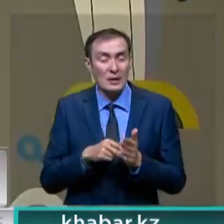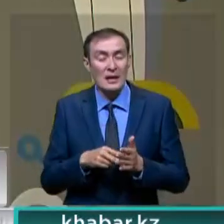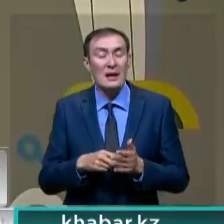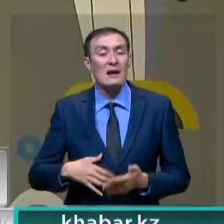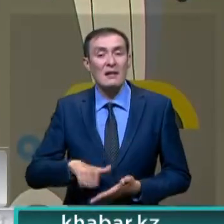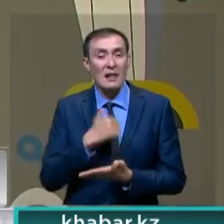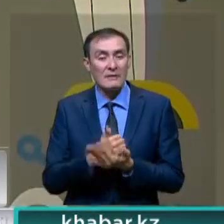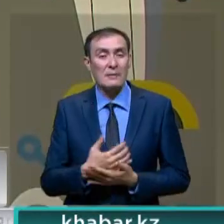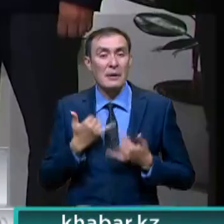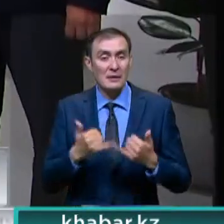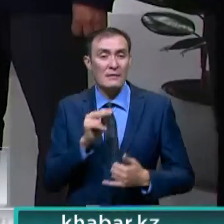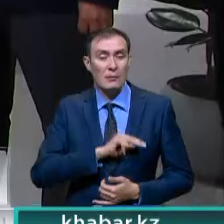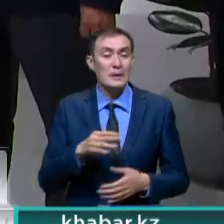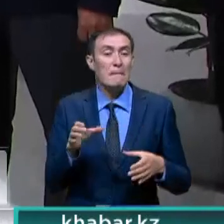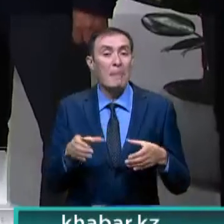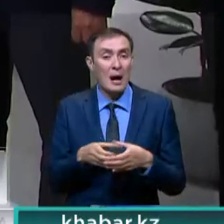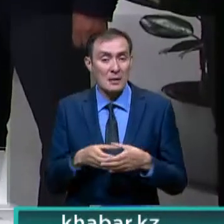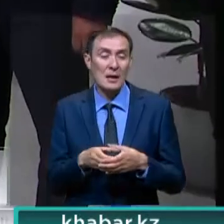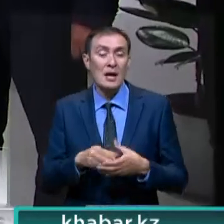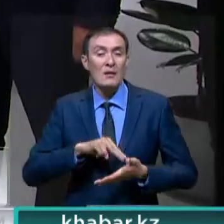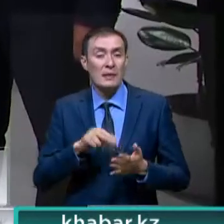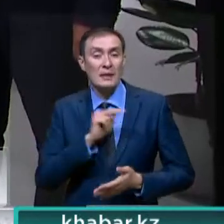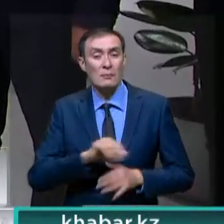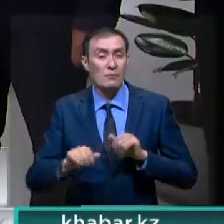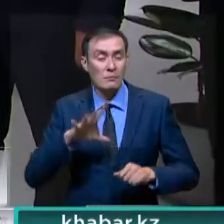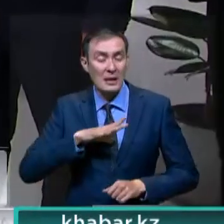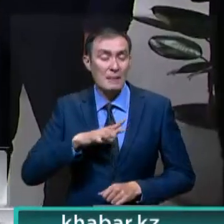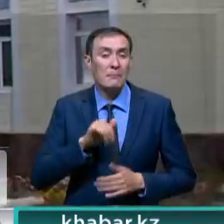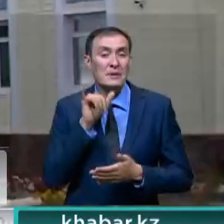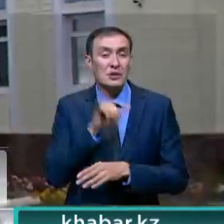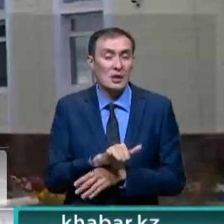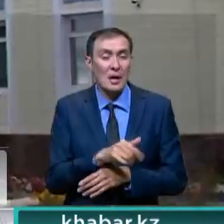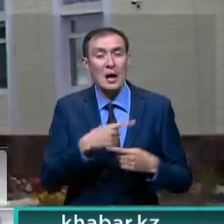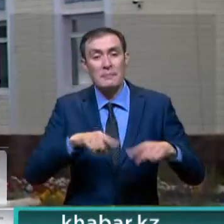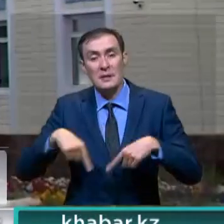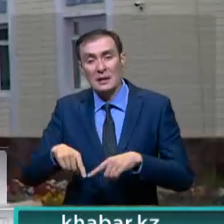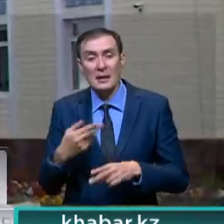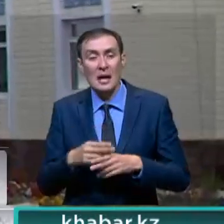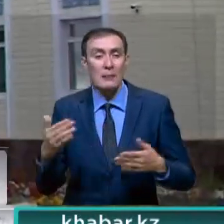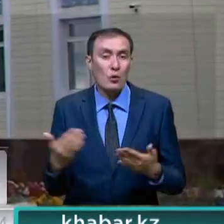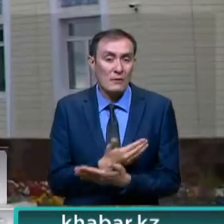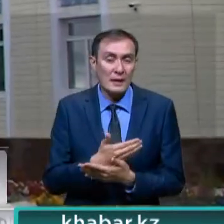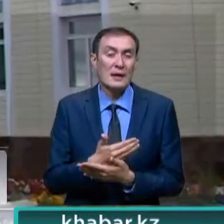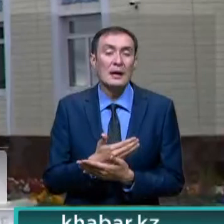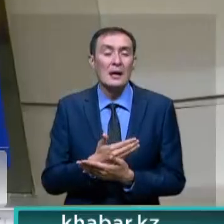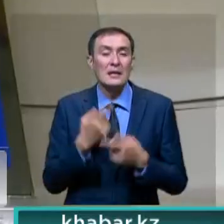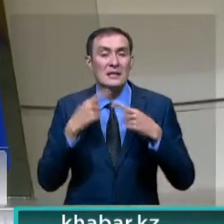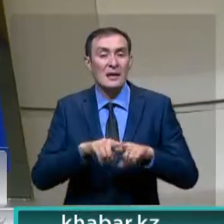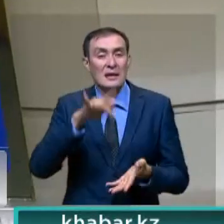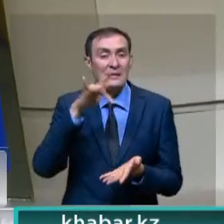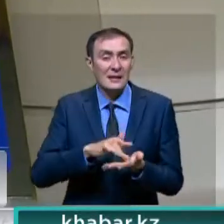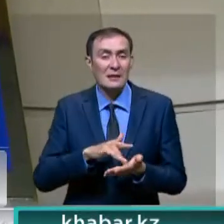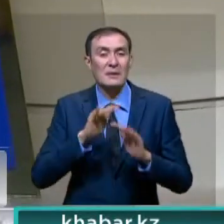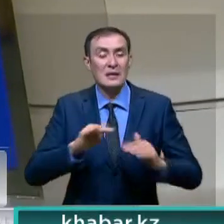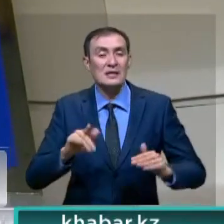из главных приоритетов в работе партии. В плане рабочей поездки было также посещение ряда объектов. Это обновленный техноцентр